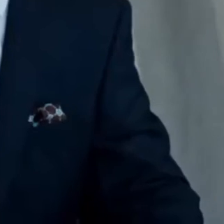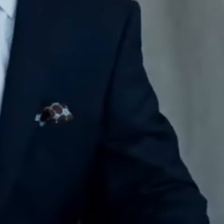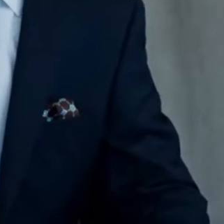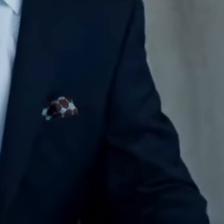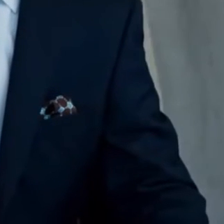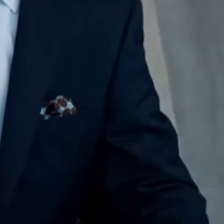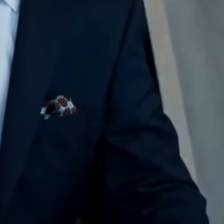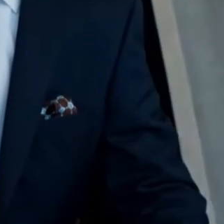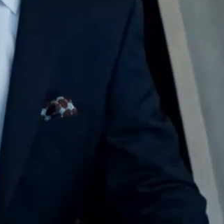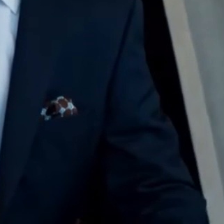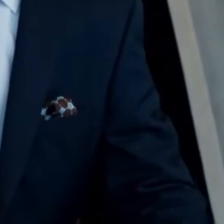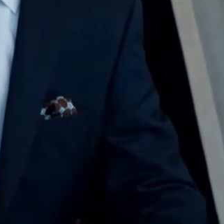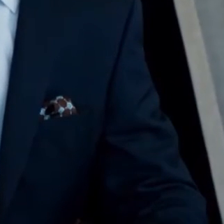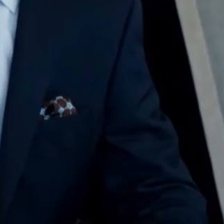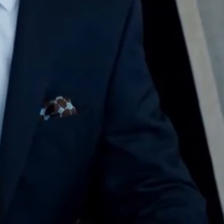geçtiler.